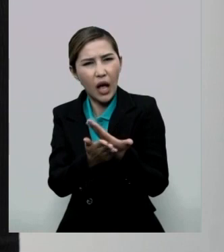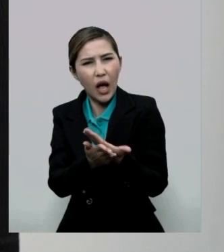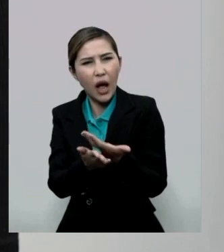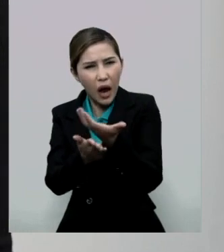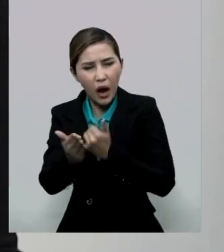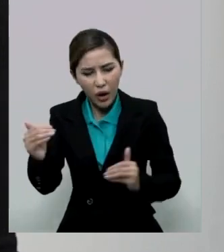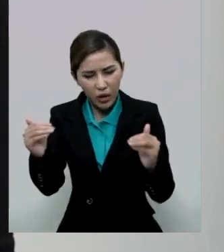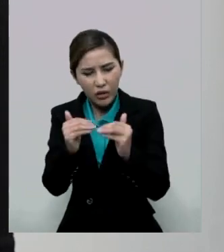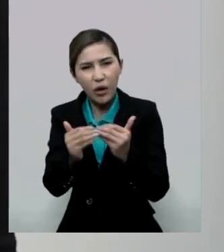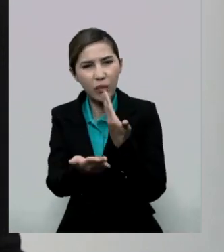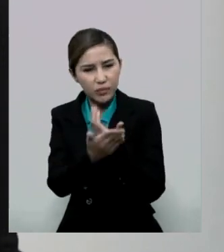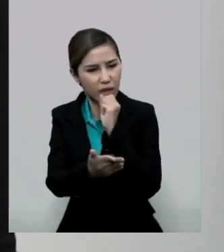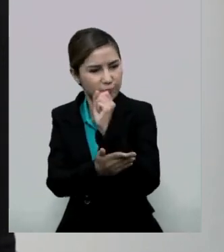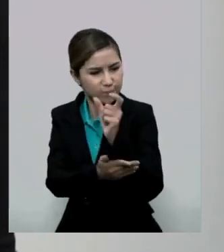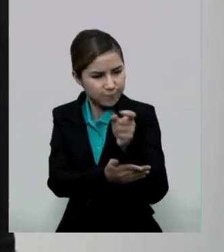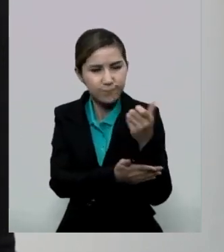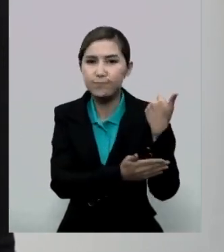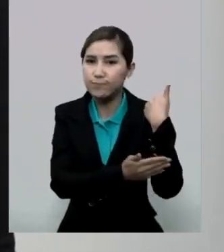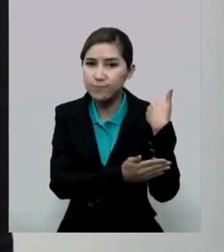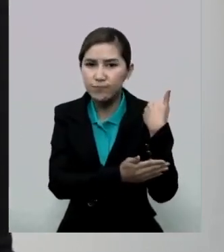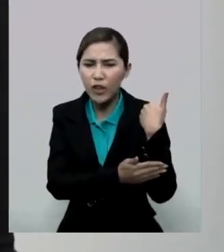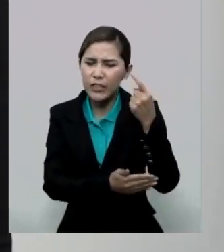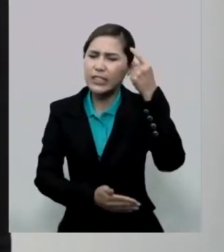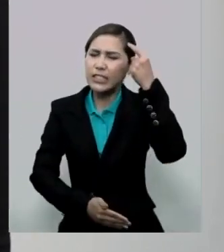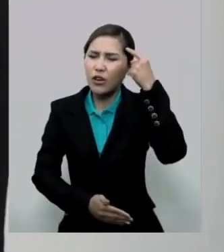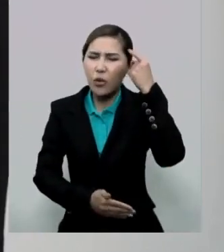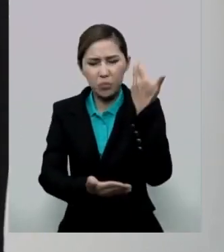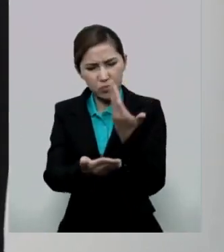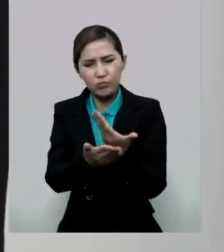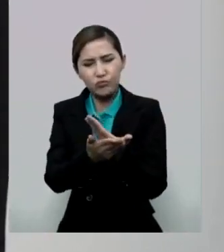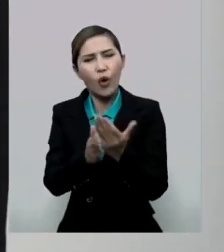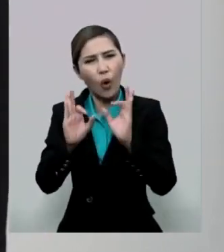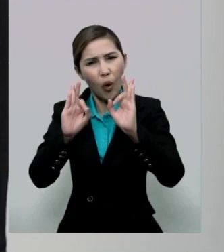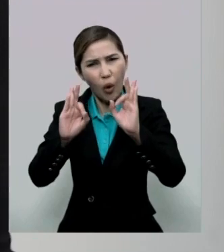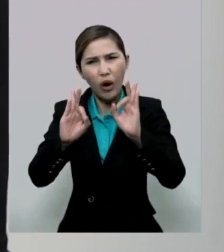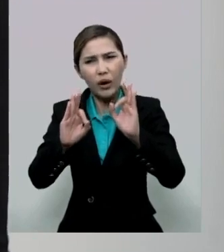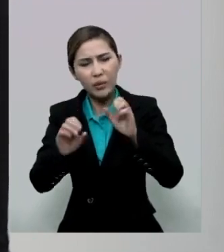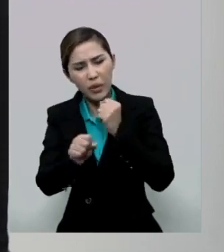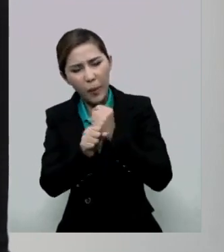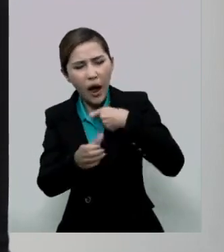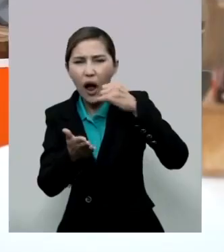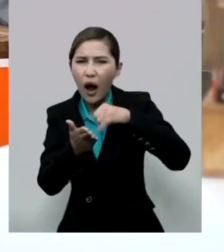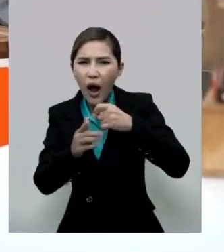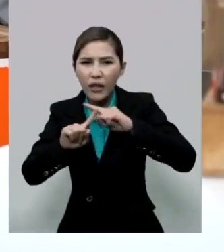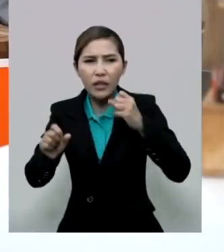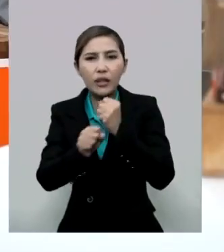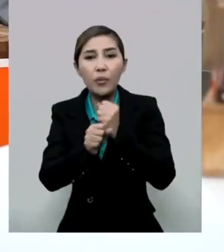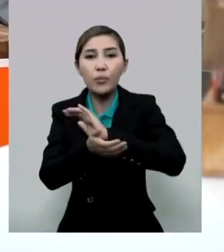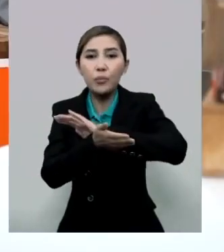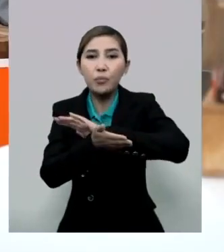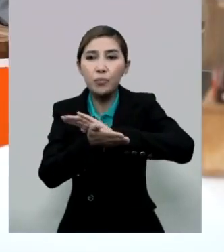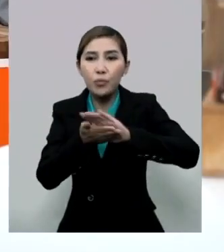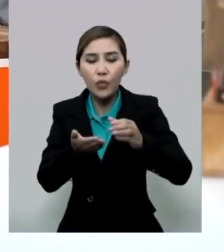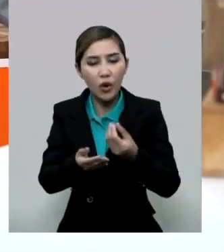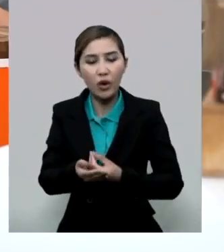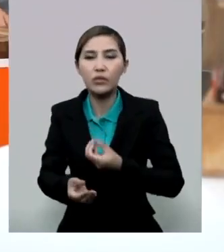ได้ที่ได้รับเนี่ยมันเท่าตัวกับที่เราเสียไปอะไรอย่างเงี้ยค่ะก็คือว่าเราคิดว่ามันเป็นจำนวนที่เยอะอยู่แล้วมันเป็นงานที่ไม่ยากแต่พอเราทำเสร็จ